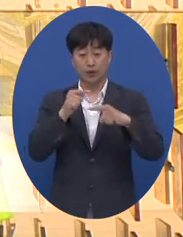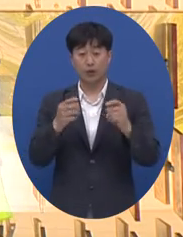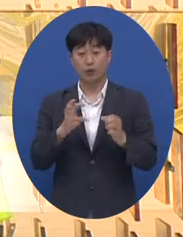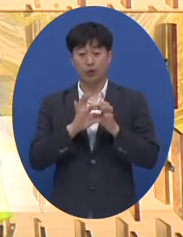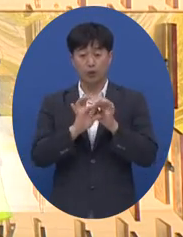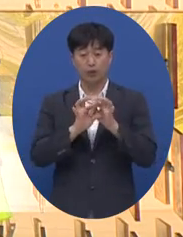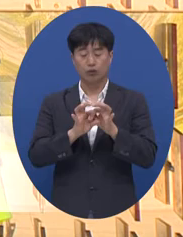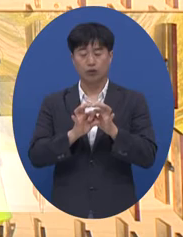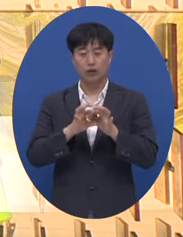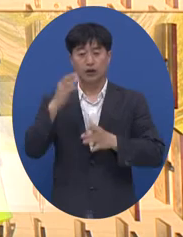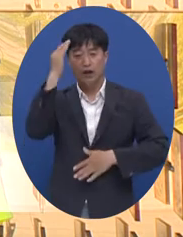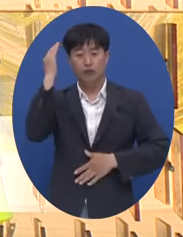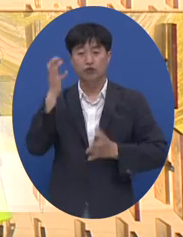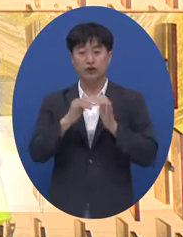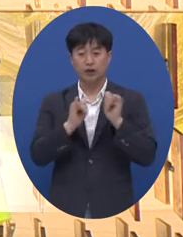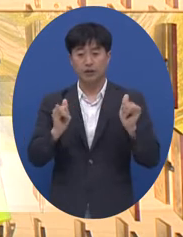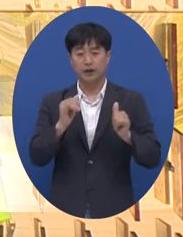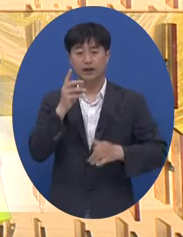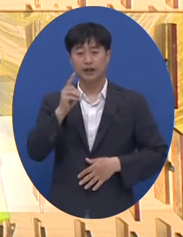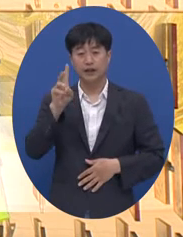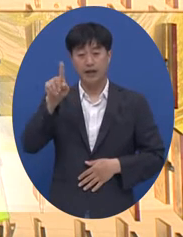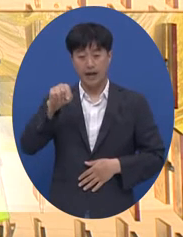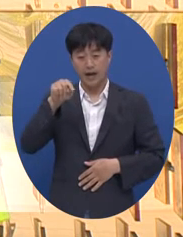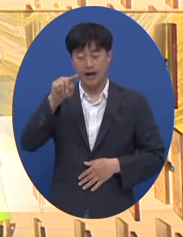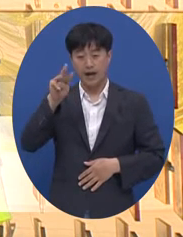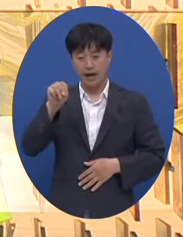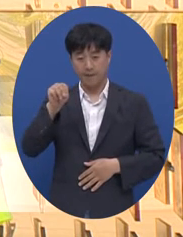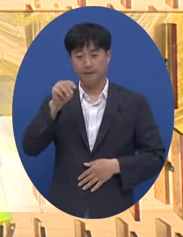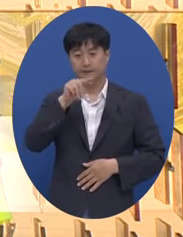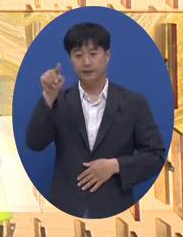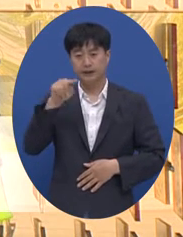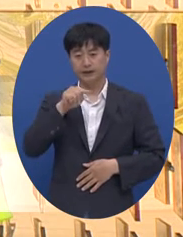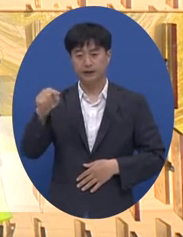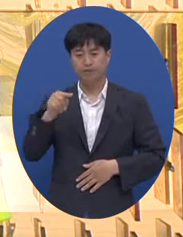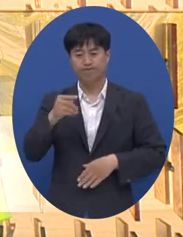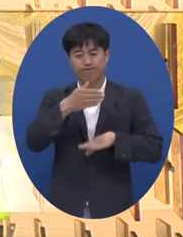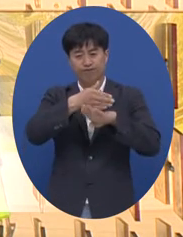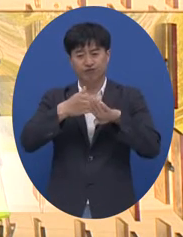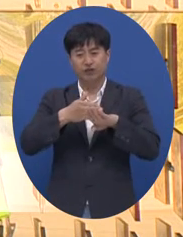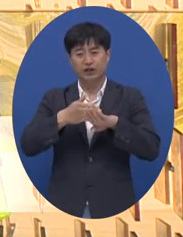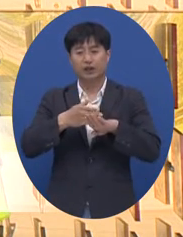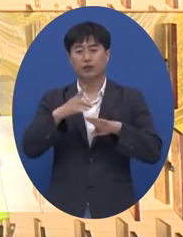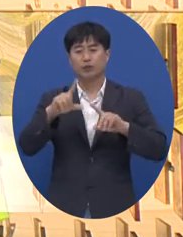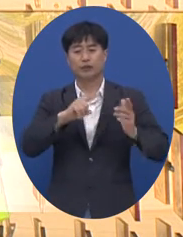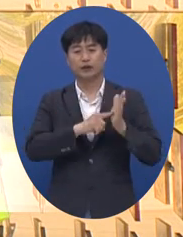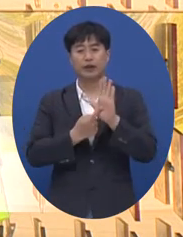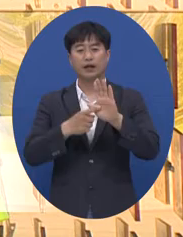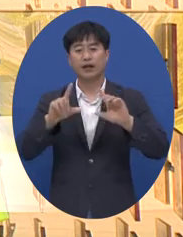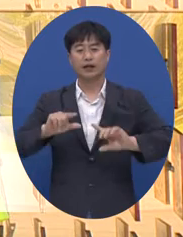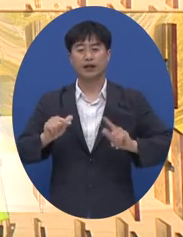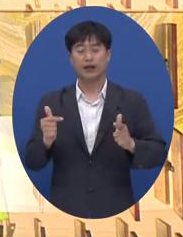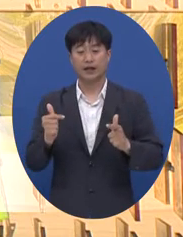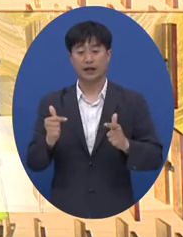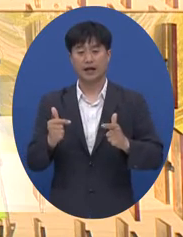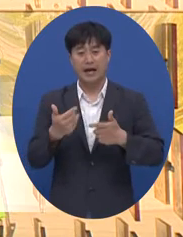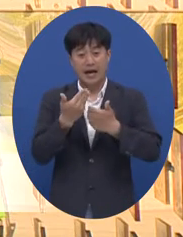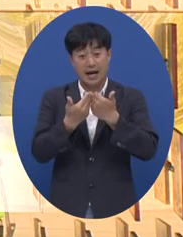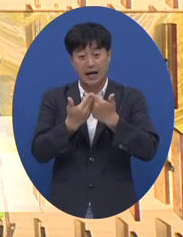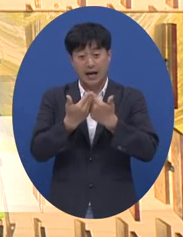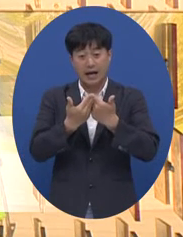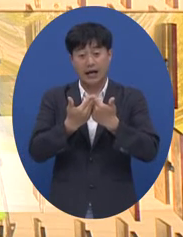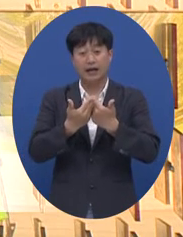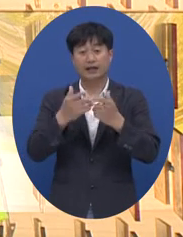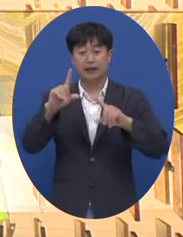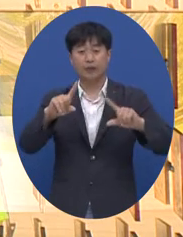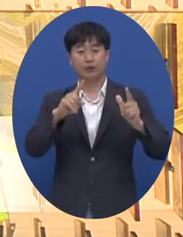를 통해서 우리 국민들이 더 이상 예 dm 제트는 분단의 에